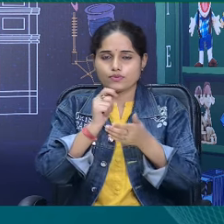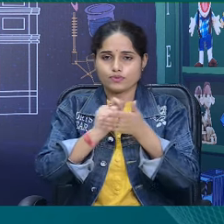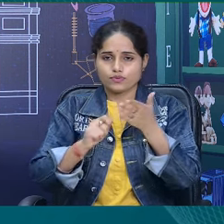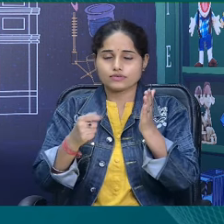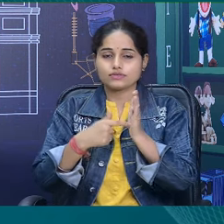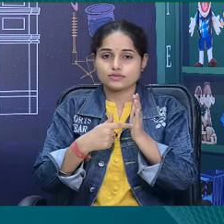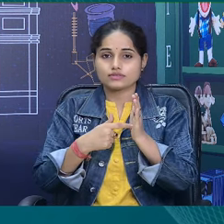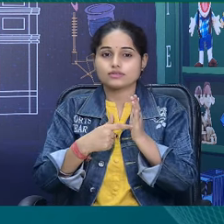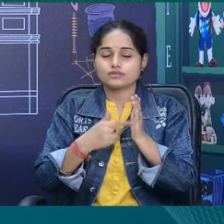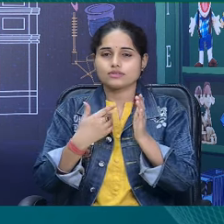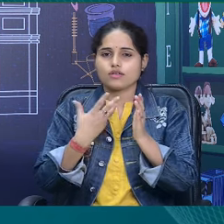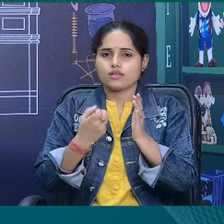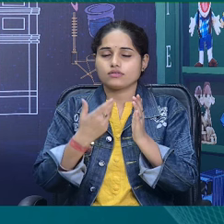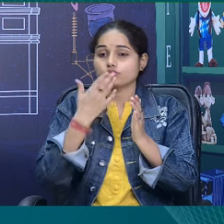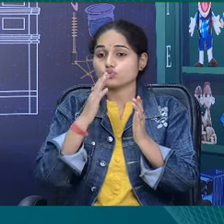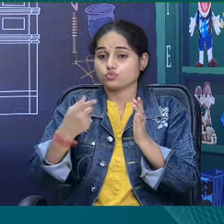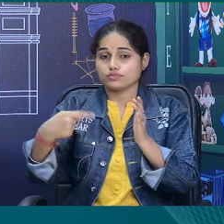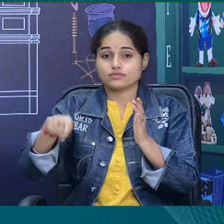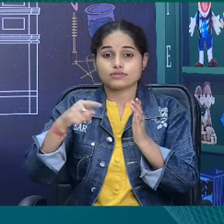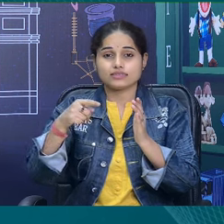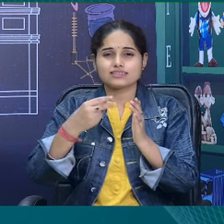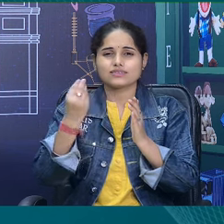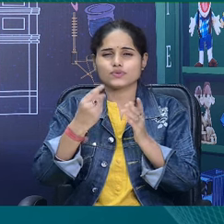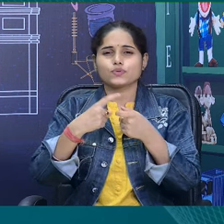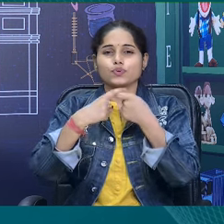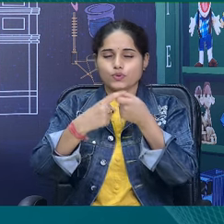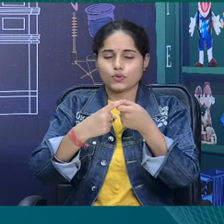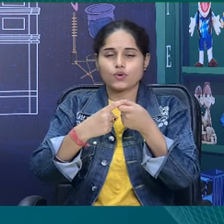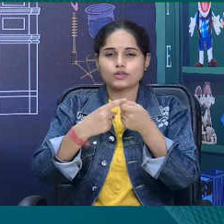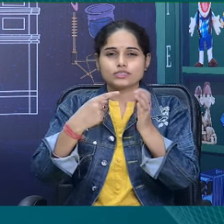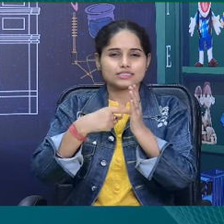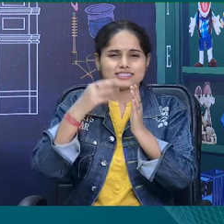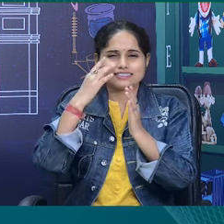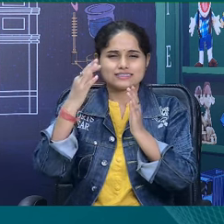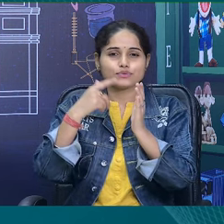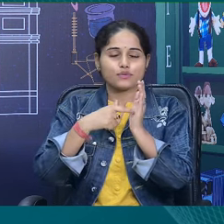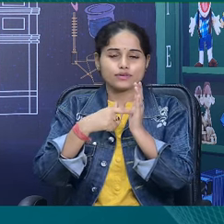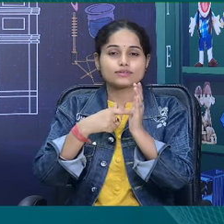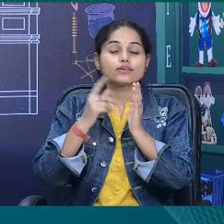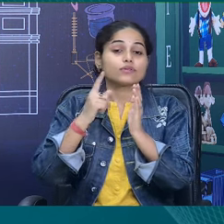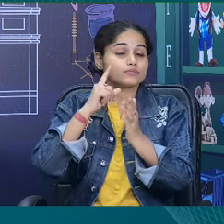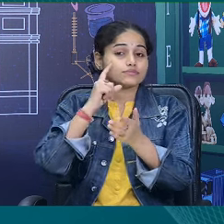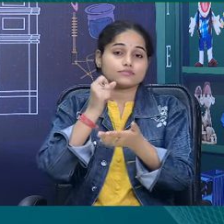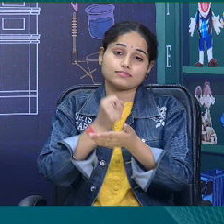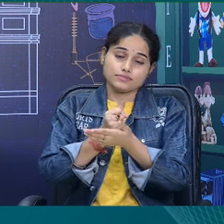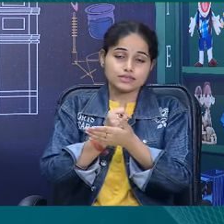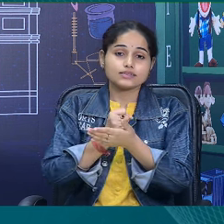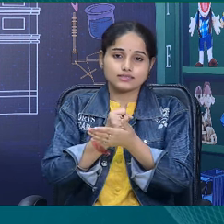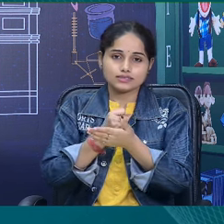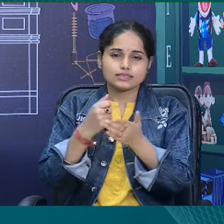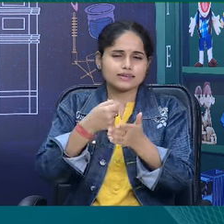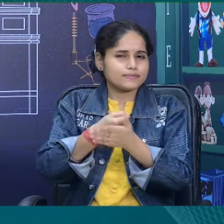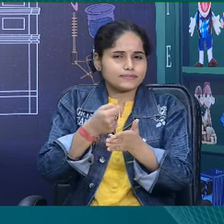और जिससे कि मैं चाहती हूं बच्चे यह क्वेश्चंस थोड़े से थोरेट्स है